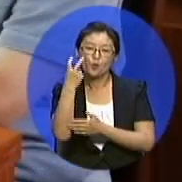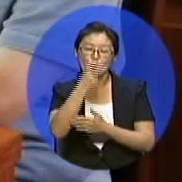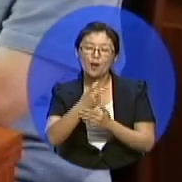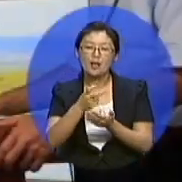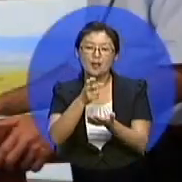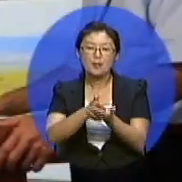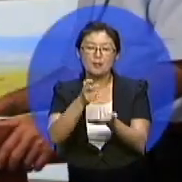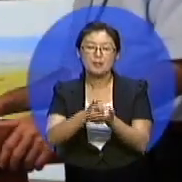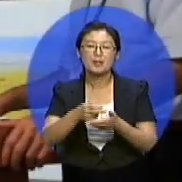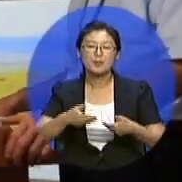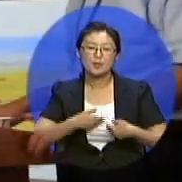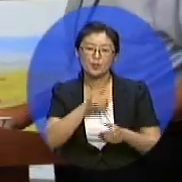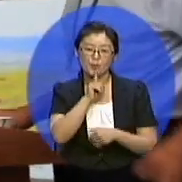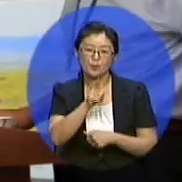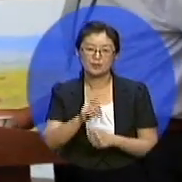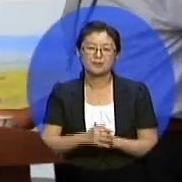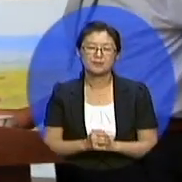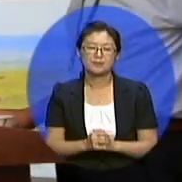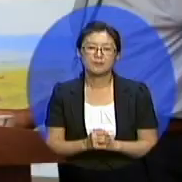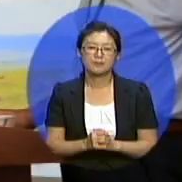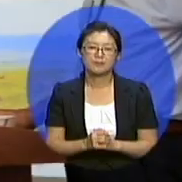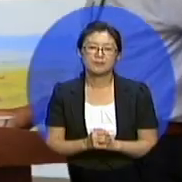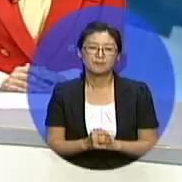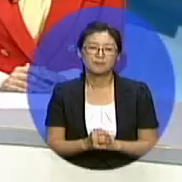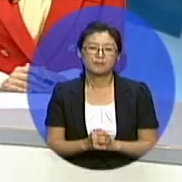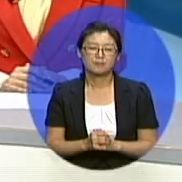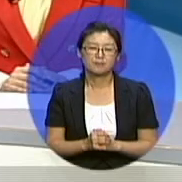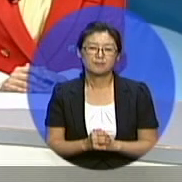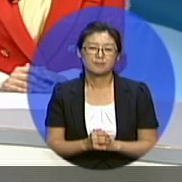방안을 만드는 것이 중요하다고 강조했습니다.